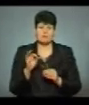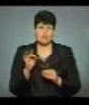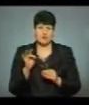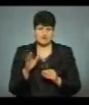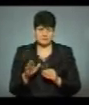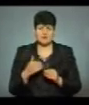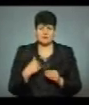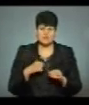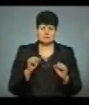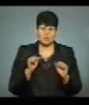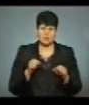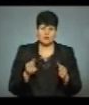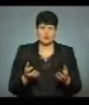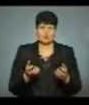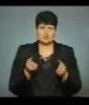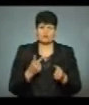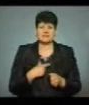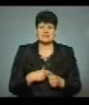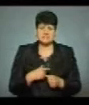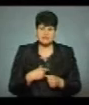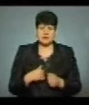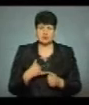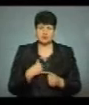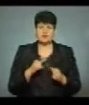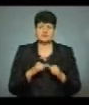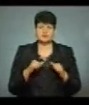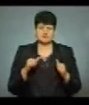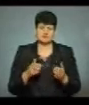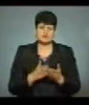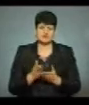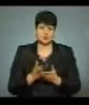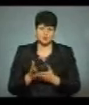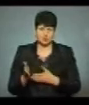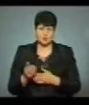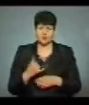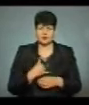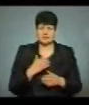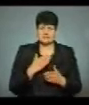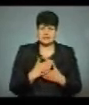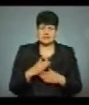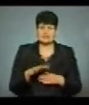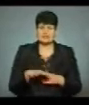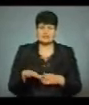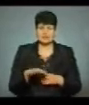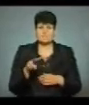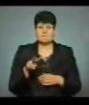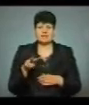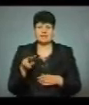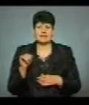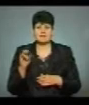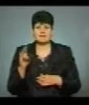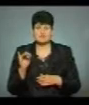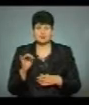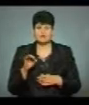спроможні утримувати себе, в нас розвинена інфраструктура, в нас є на території Млиновецької ОТГ